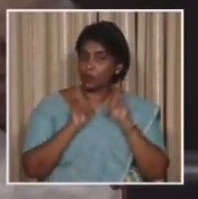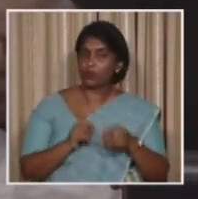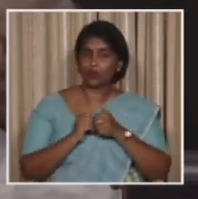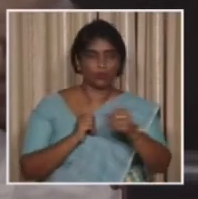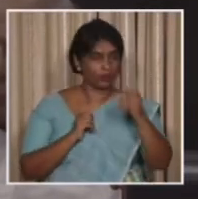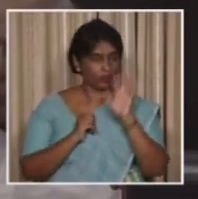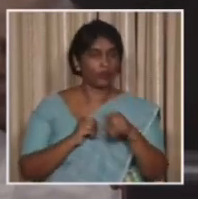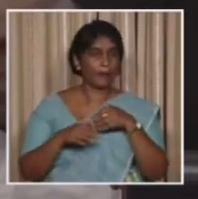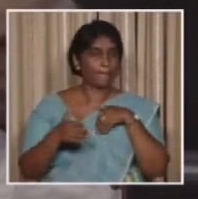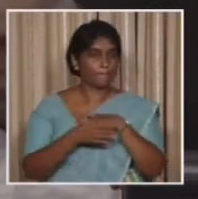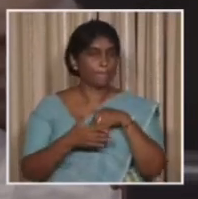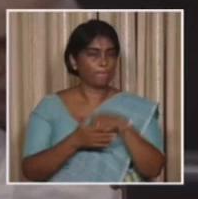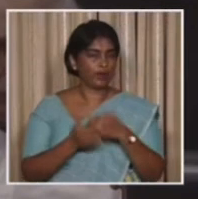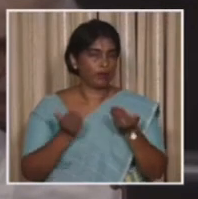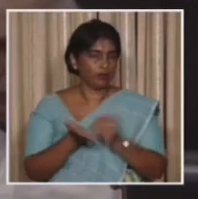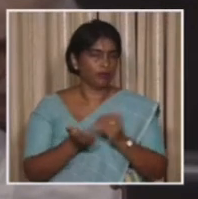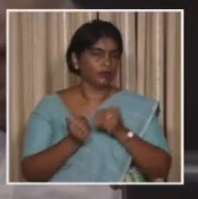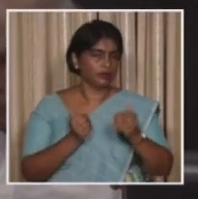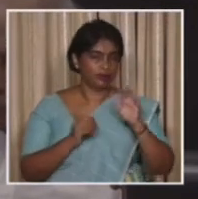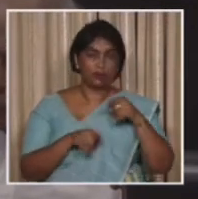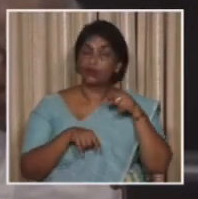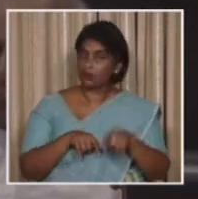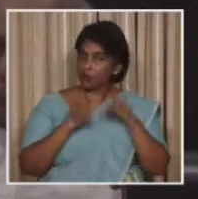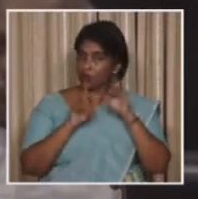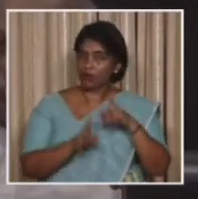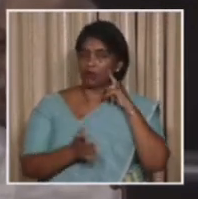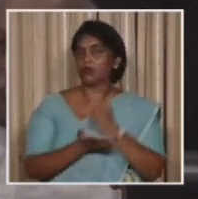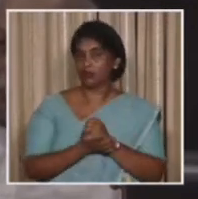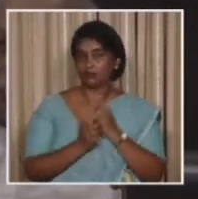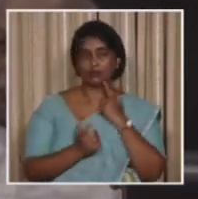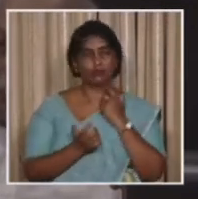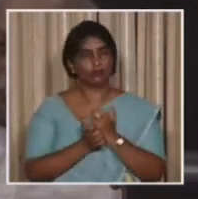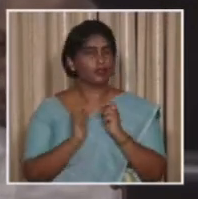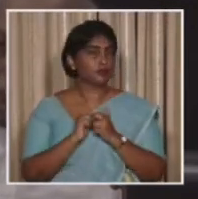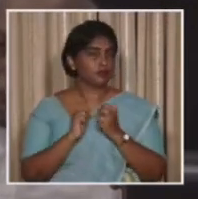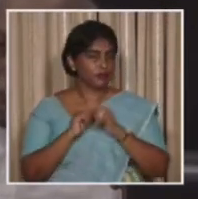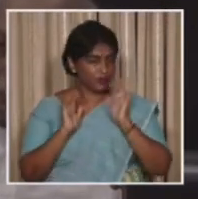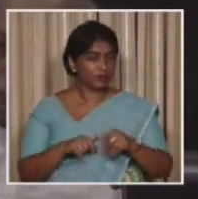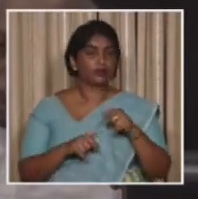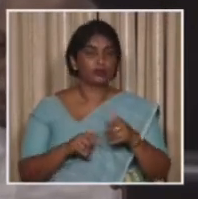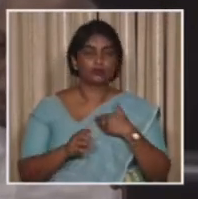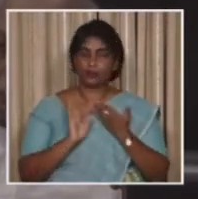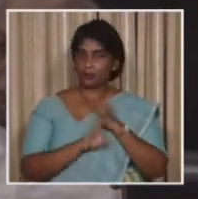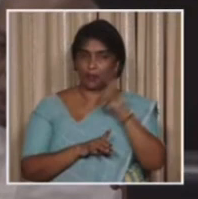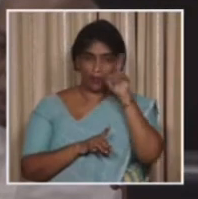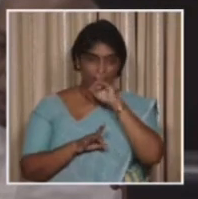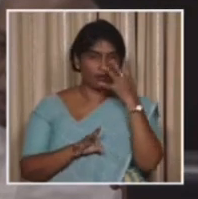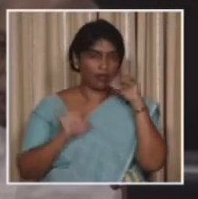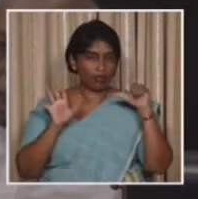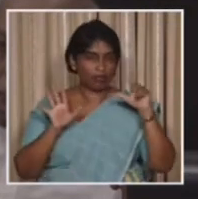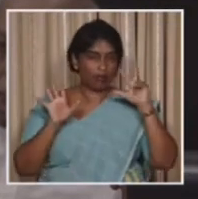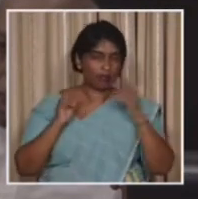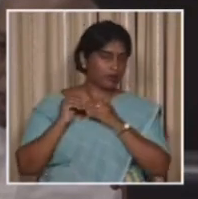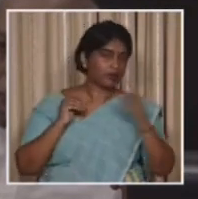ඇතිවන පීඩා දිගටම පවතිනවා. මේ මෙවැනි දුෂ්කරා සංකීර්ණ තත්ත්වයේ මැද අප පසුගිය මාස 7-8 ගත